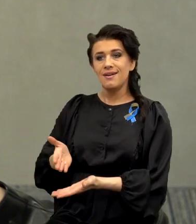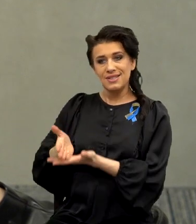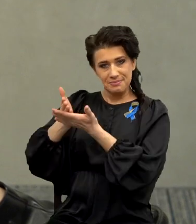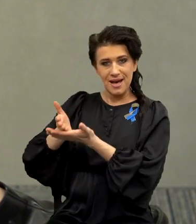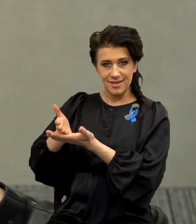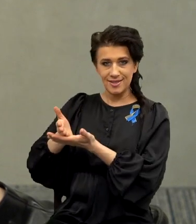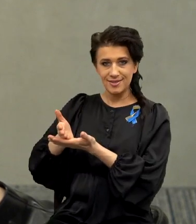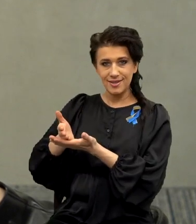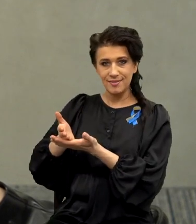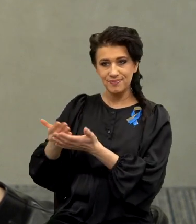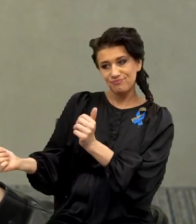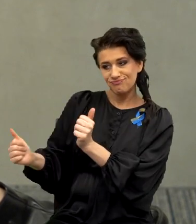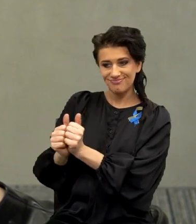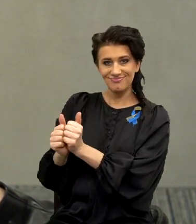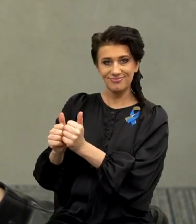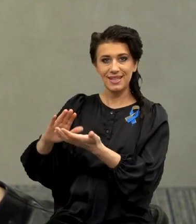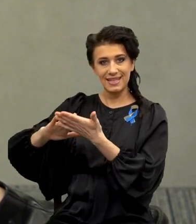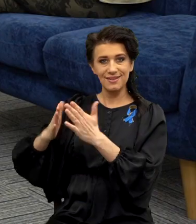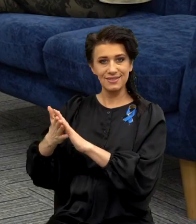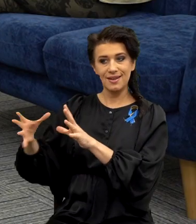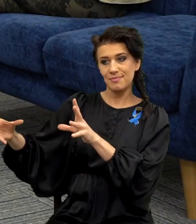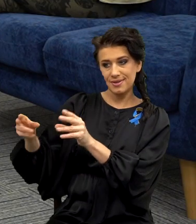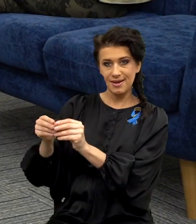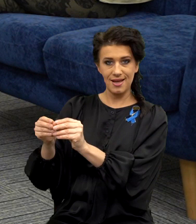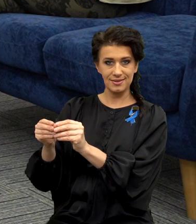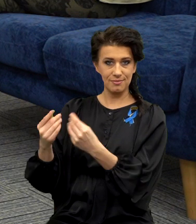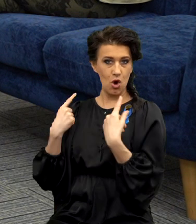wsparcie, bycie z innymi i